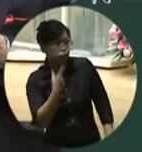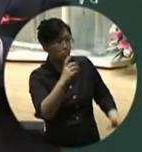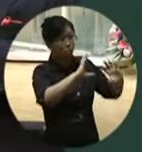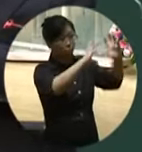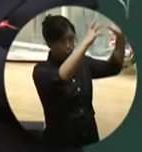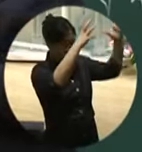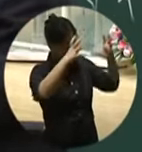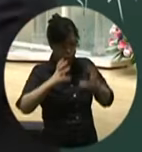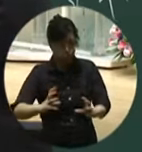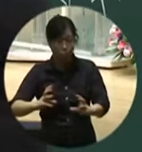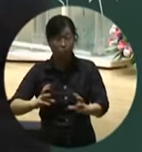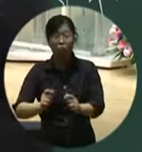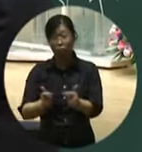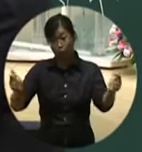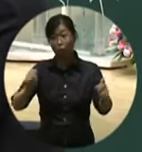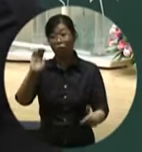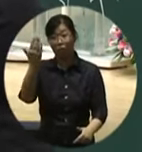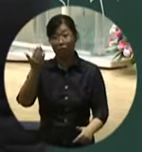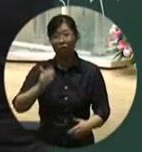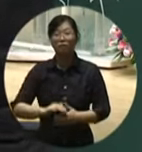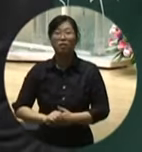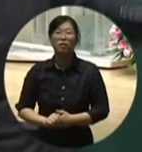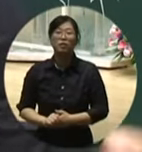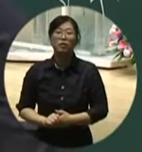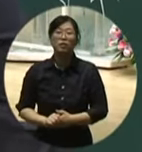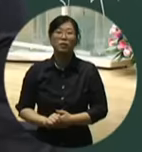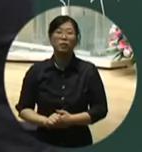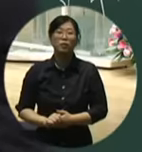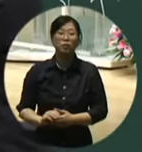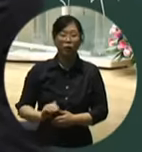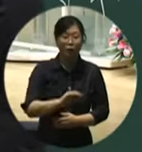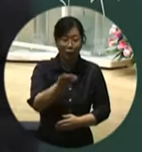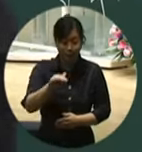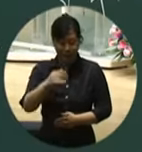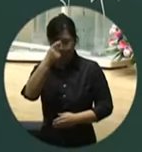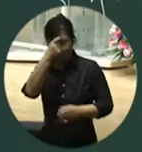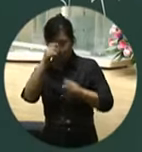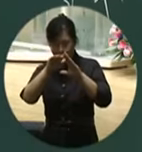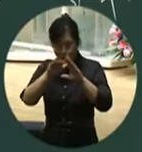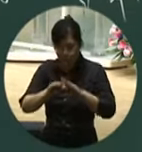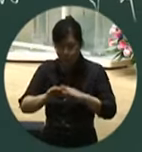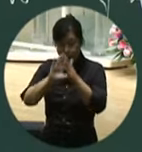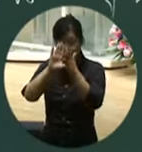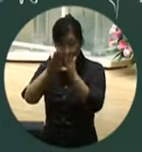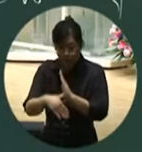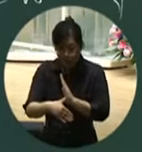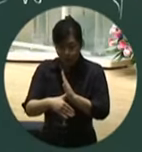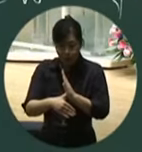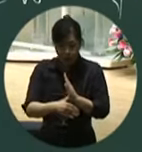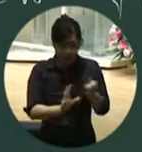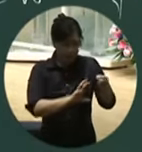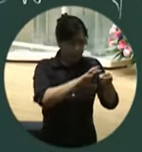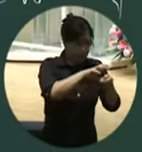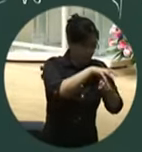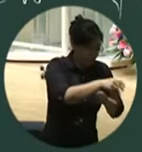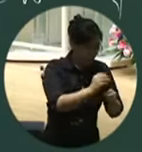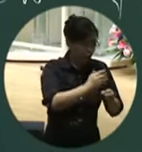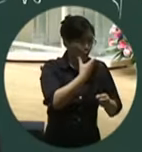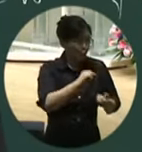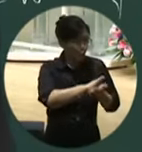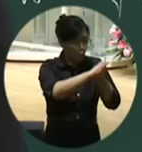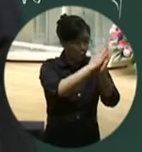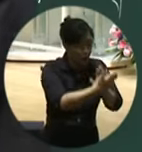come. 내일 여러분이 예배하는 시간에 이 모든 전도운동 일어나는 힘을 회복하는 시간 되길 바랍니다. I hope tomorrow as you